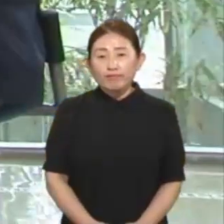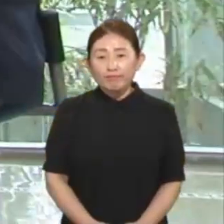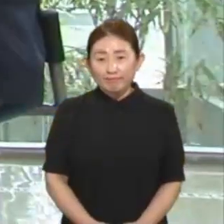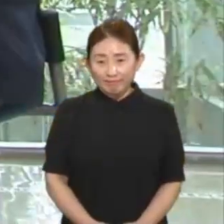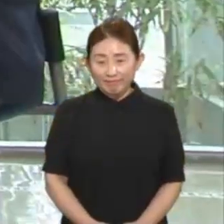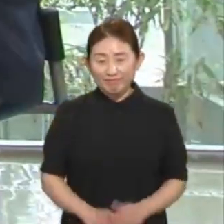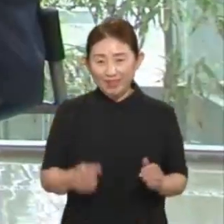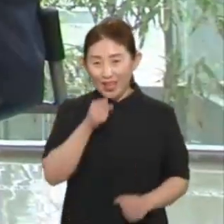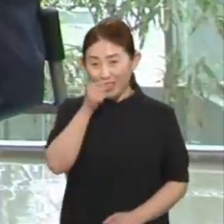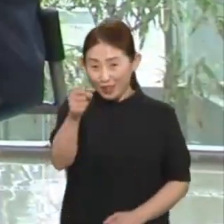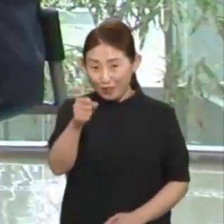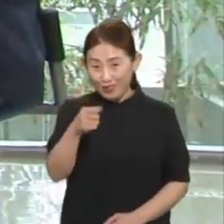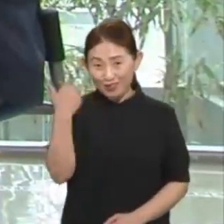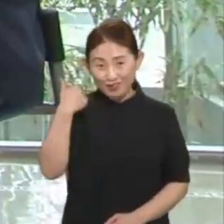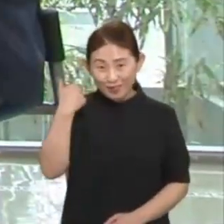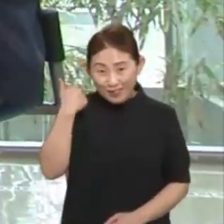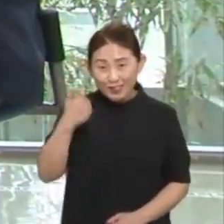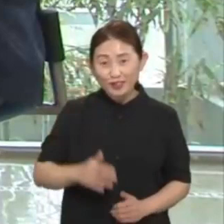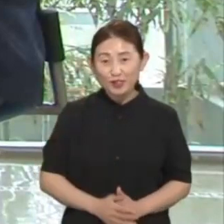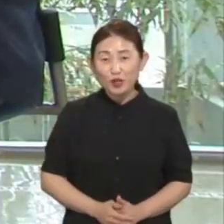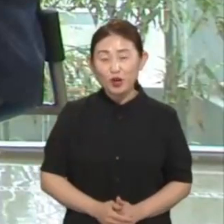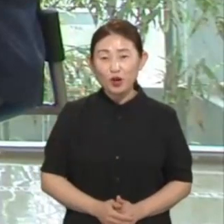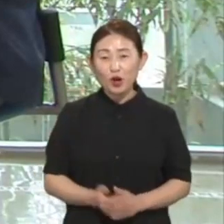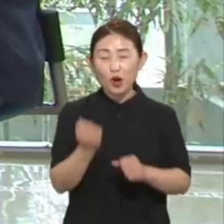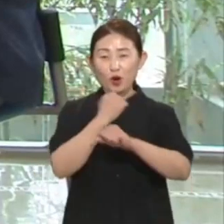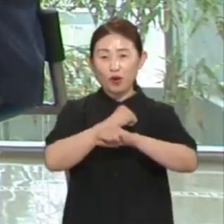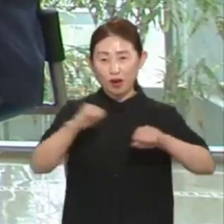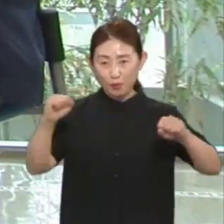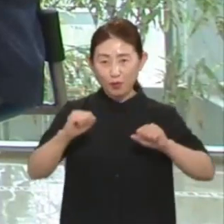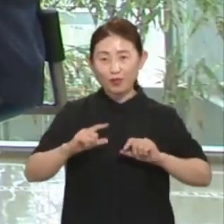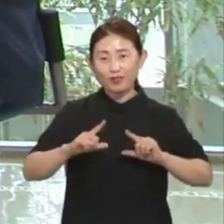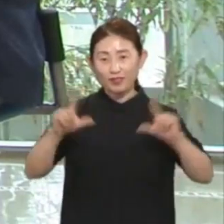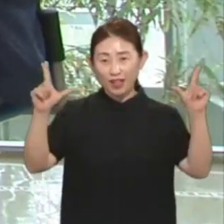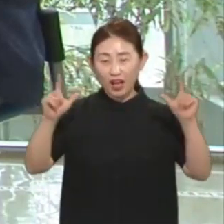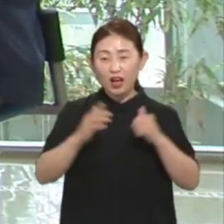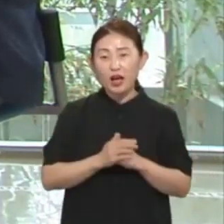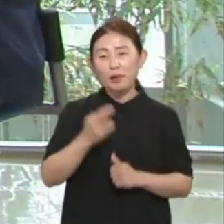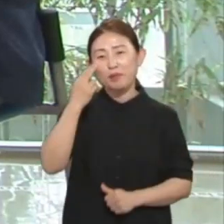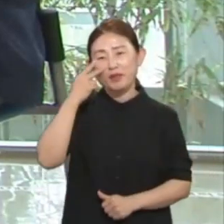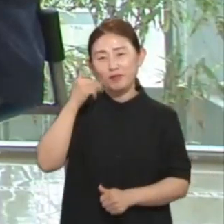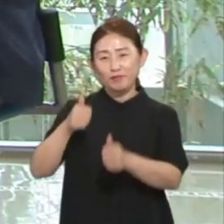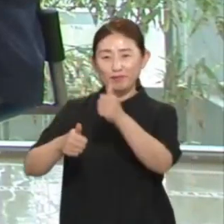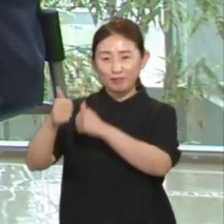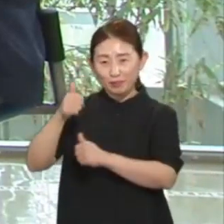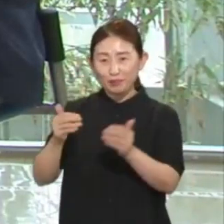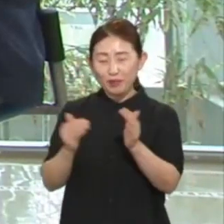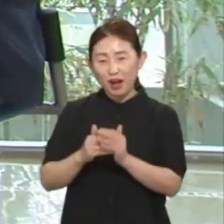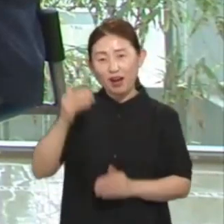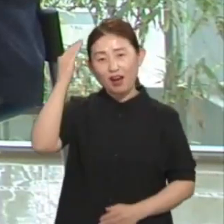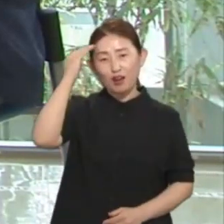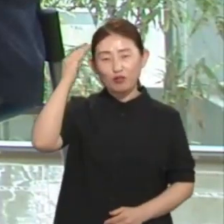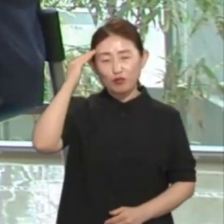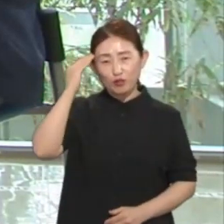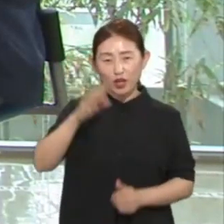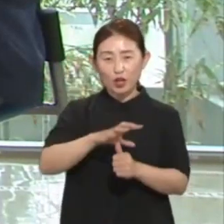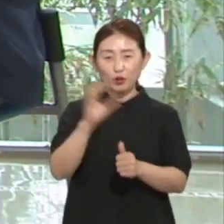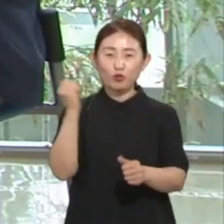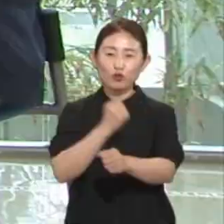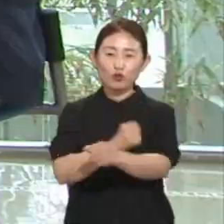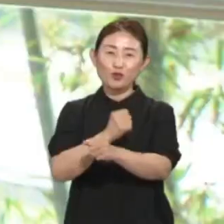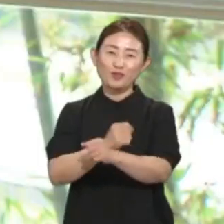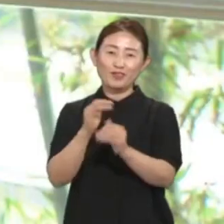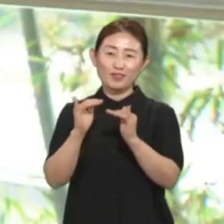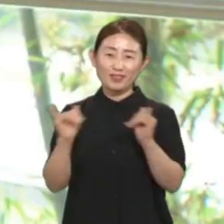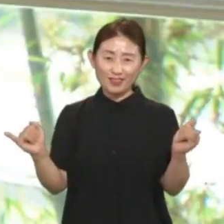단도 직입 인터뷰. 오늘은 광복절 특집으로 미국 가문이지만 대한민국